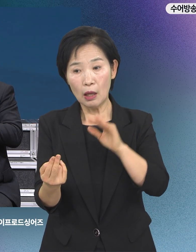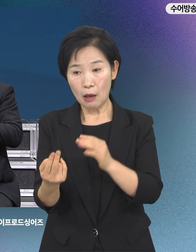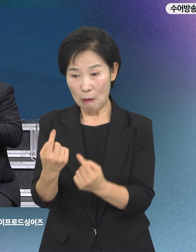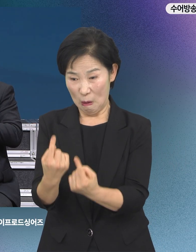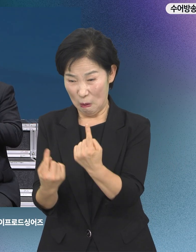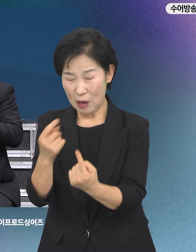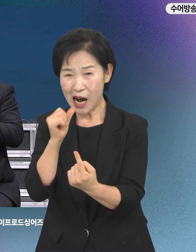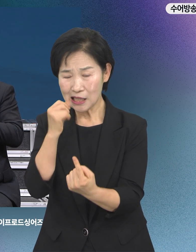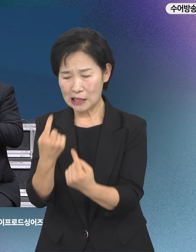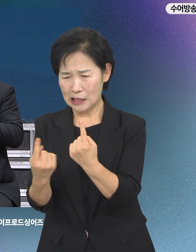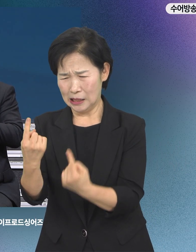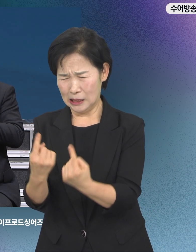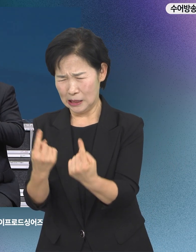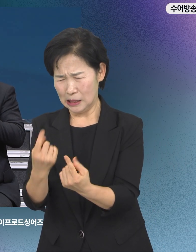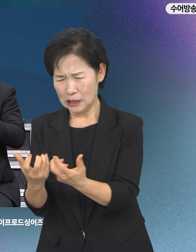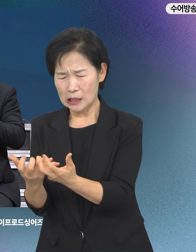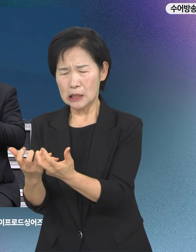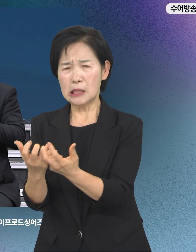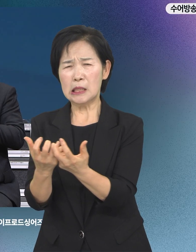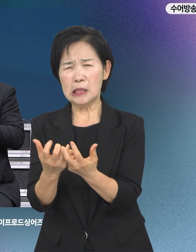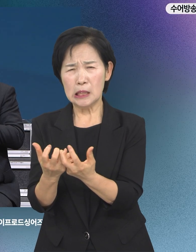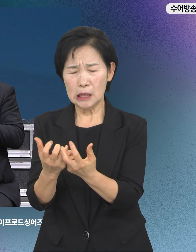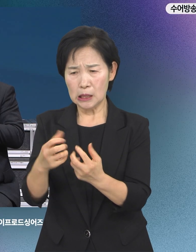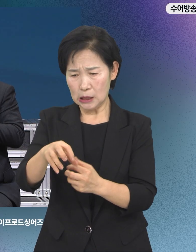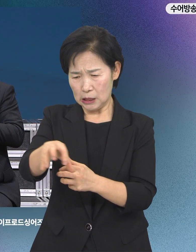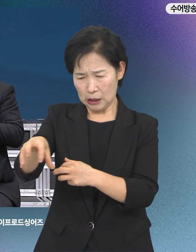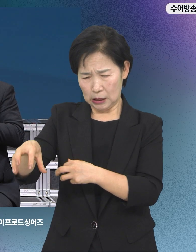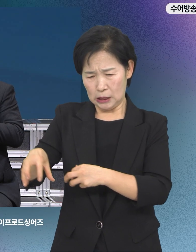뾰족한 새들로 빽빽하게 박혀 있었습니다.